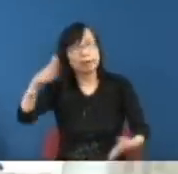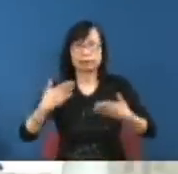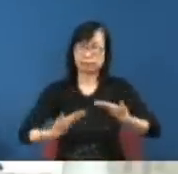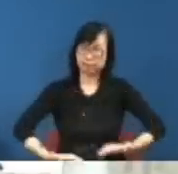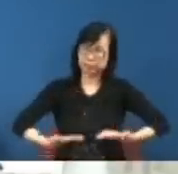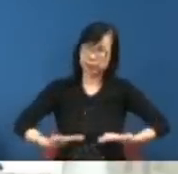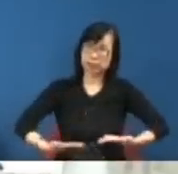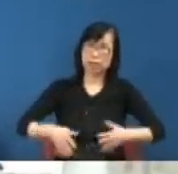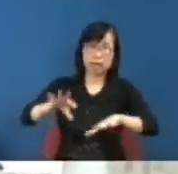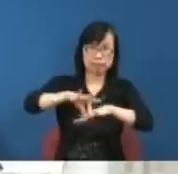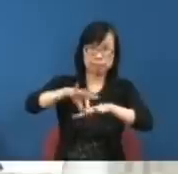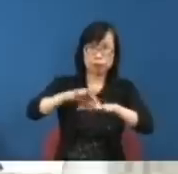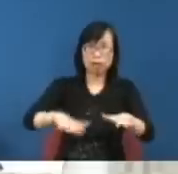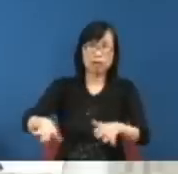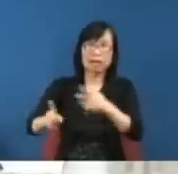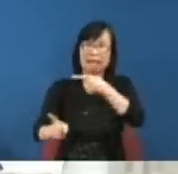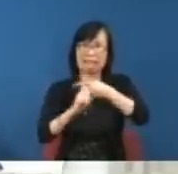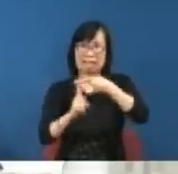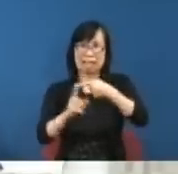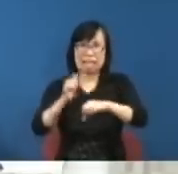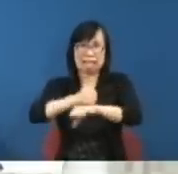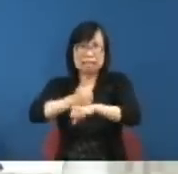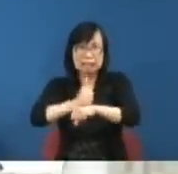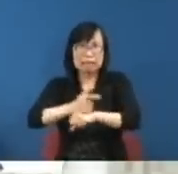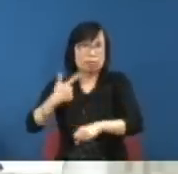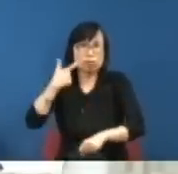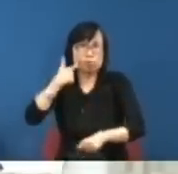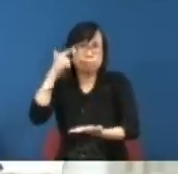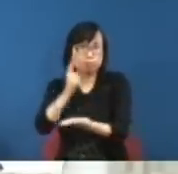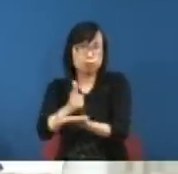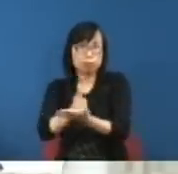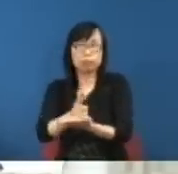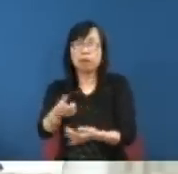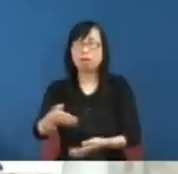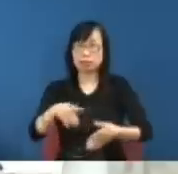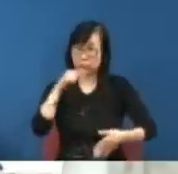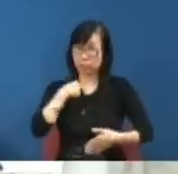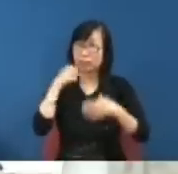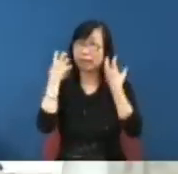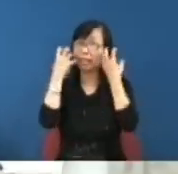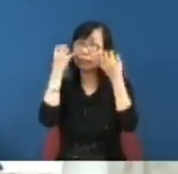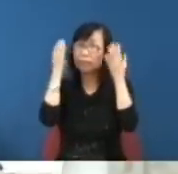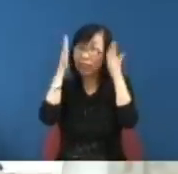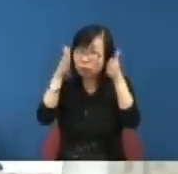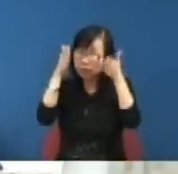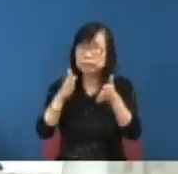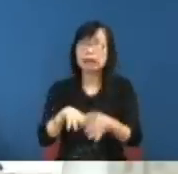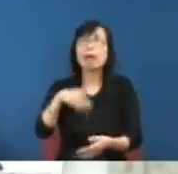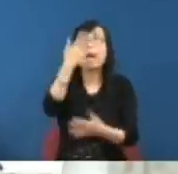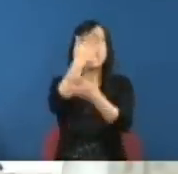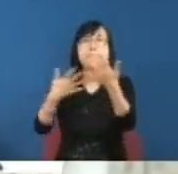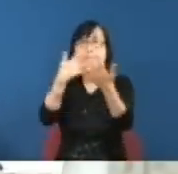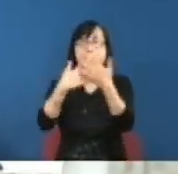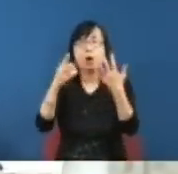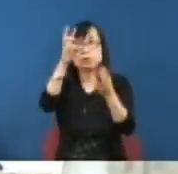嘅金融嘅危機咧係非常之嚴重。我都希望咧大家留意呢、這、一個網上嘅消息